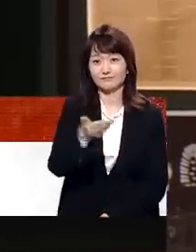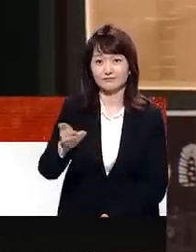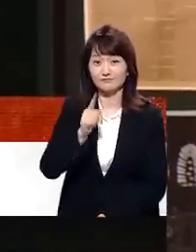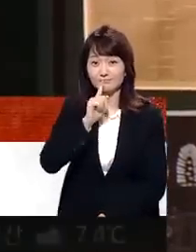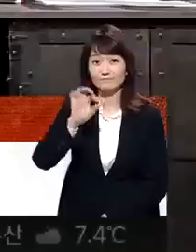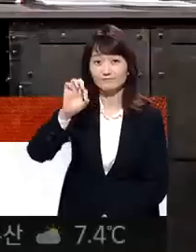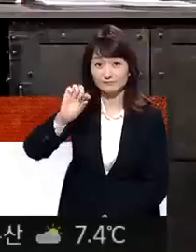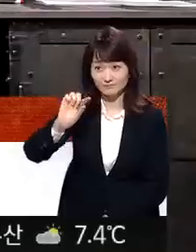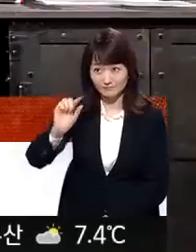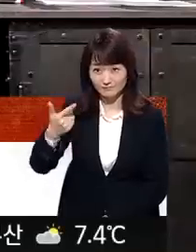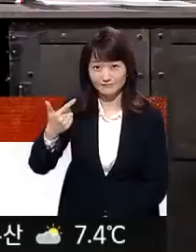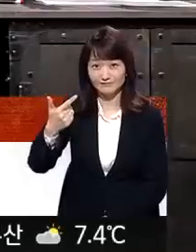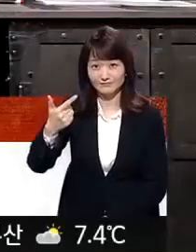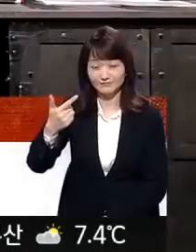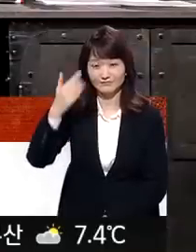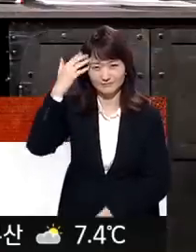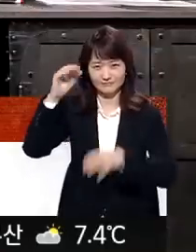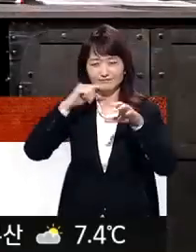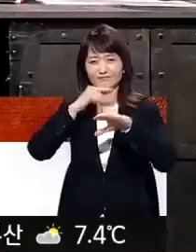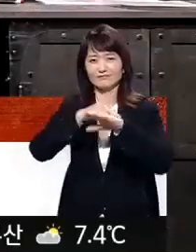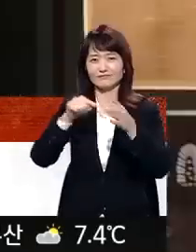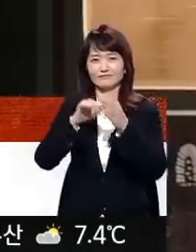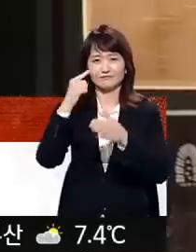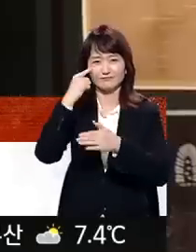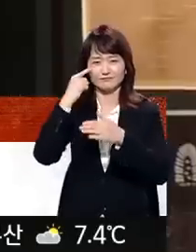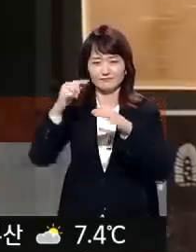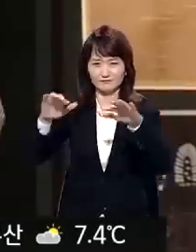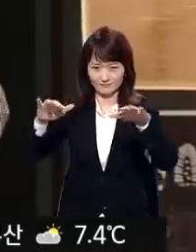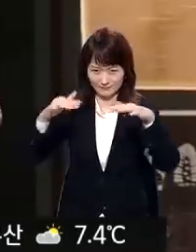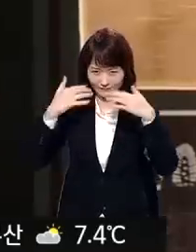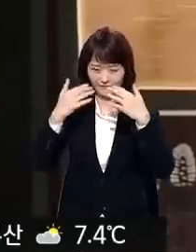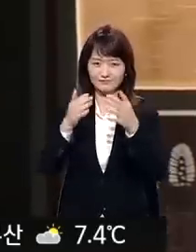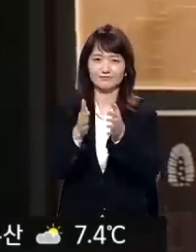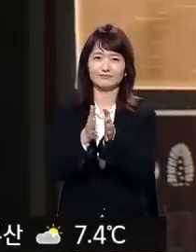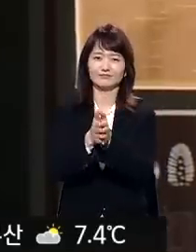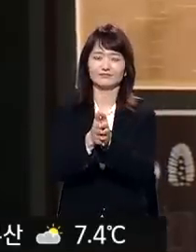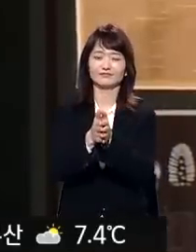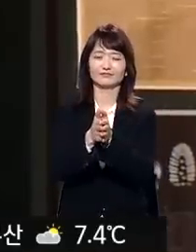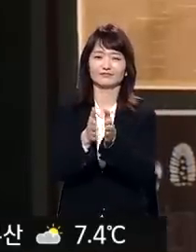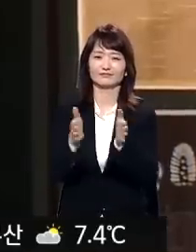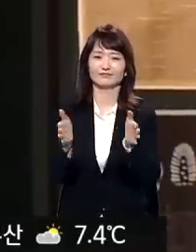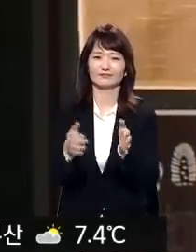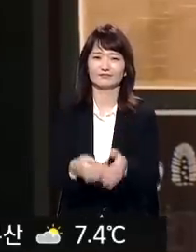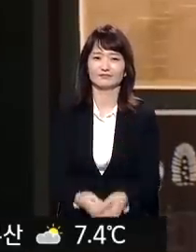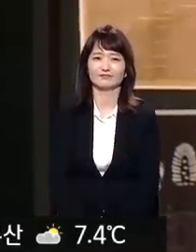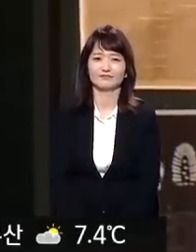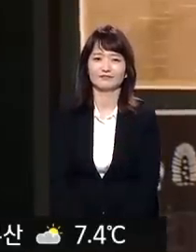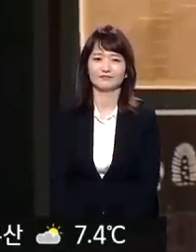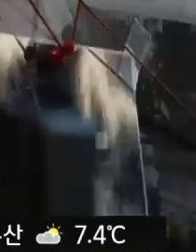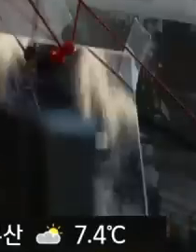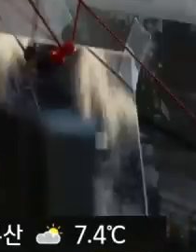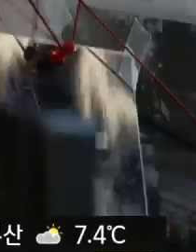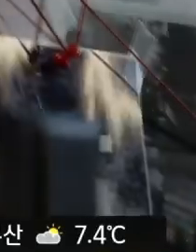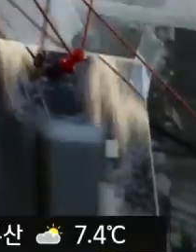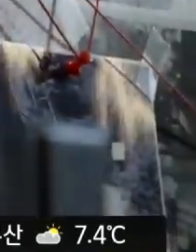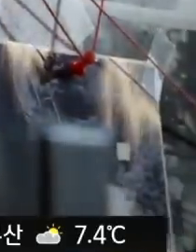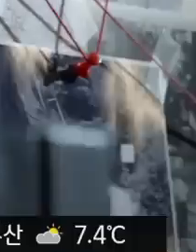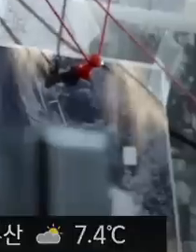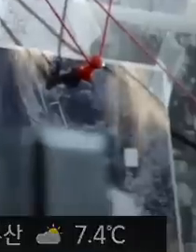유세 육방! 대한민국과 전세계 동포 가족 여러분의 시선을 모아서 출발합니다.